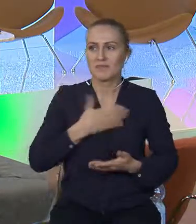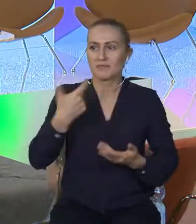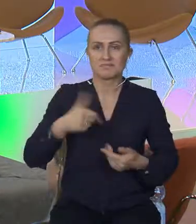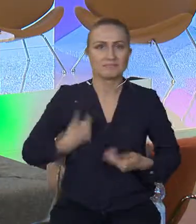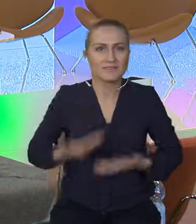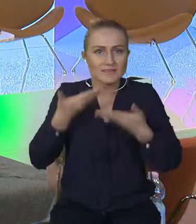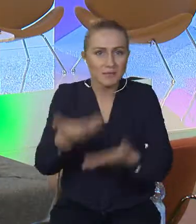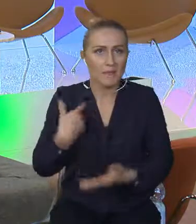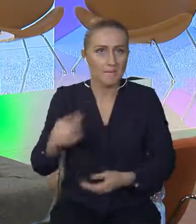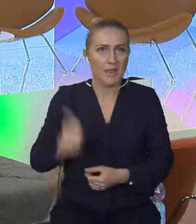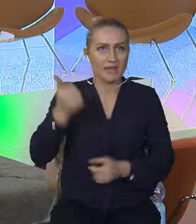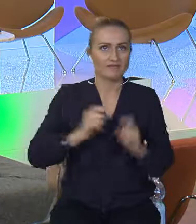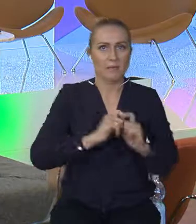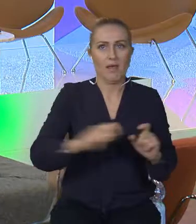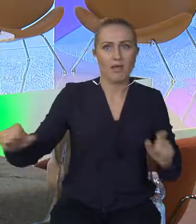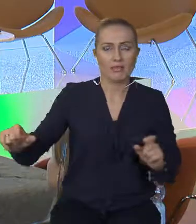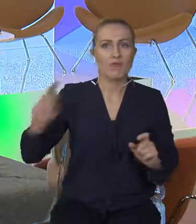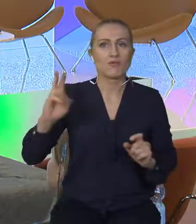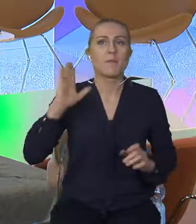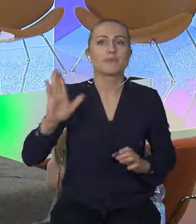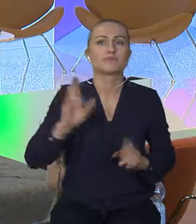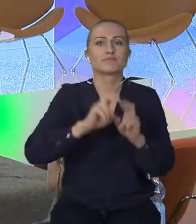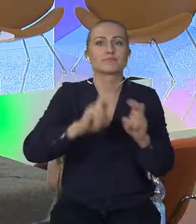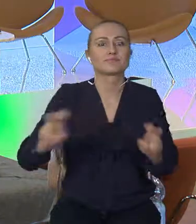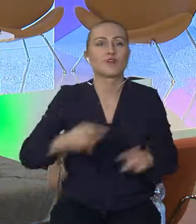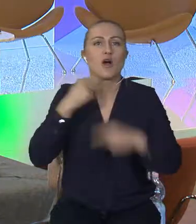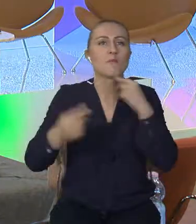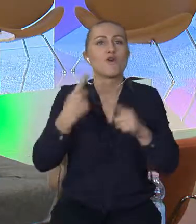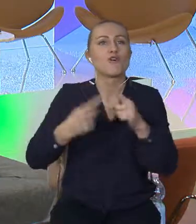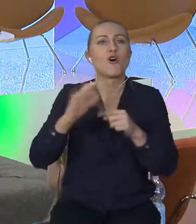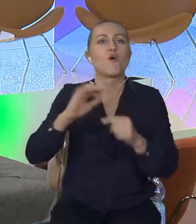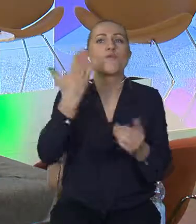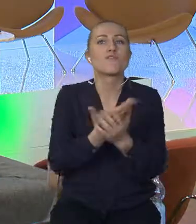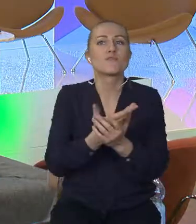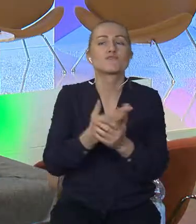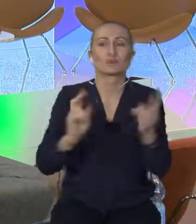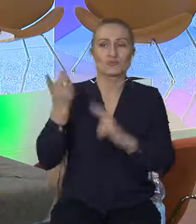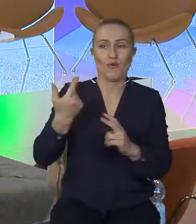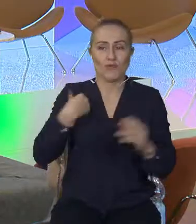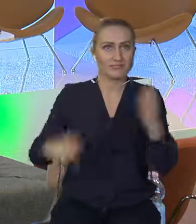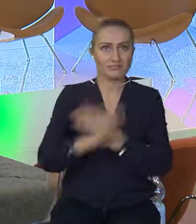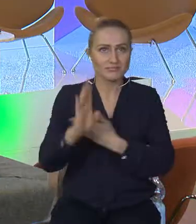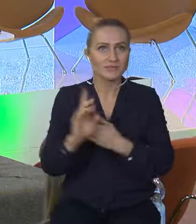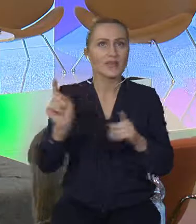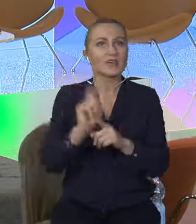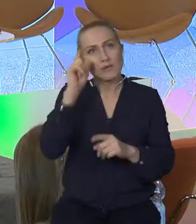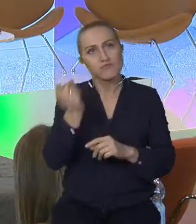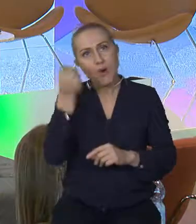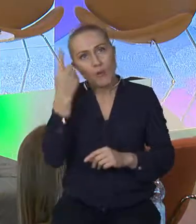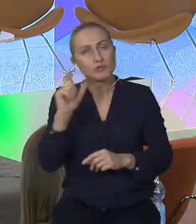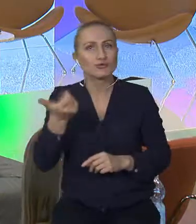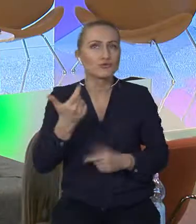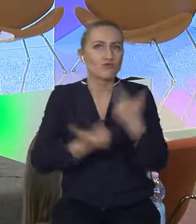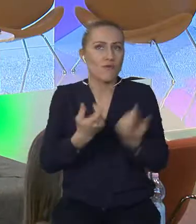tutaj z panelistów, którzy będą mogli powiedzieć co nieco o firmie, którą reprezentują oraz pomyśle, jaki